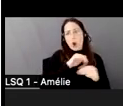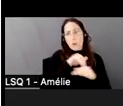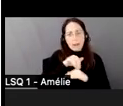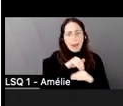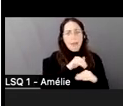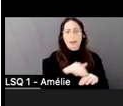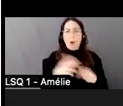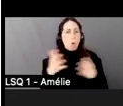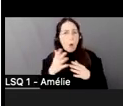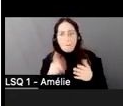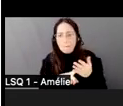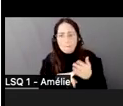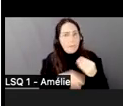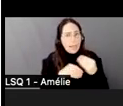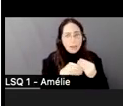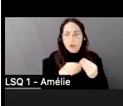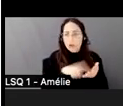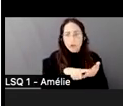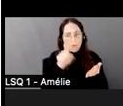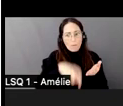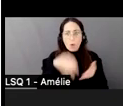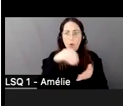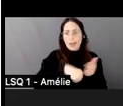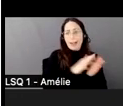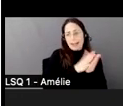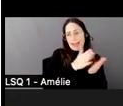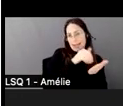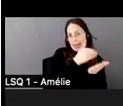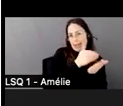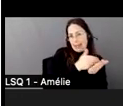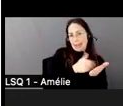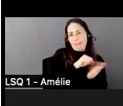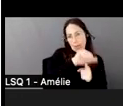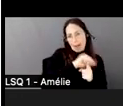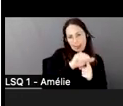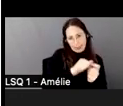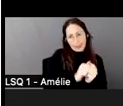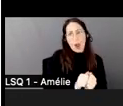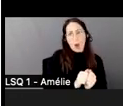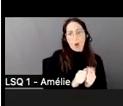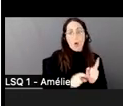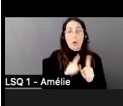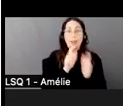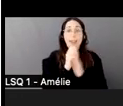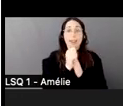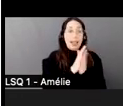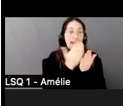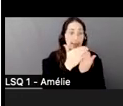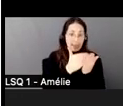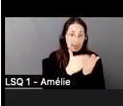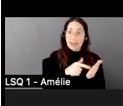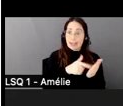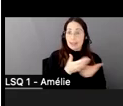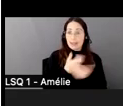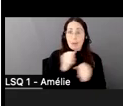à jour à apporter au guide de formation. Et aussi, le guide de formation sera disponible pour